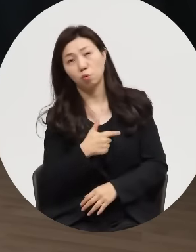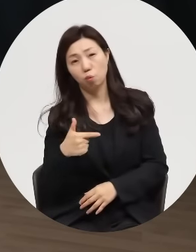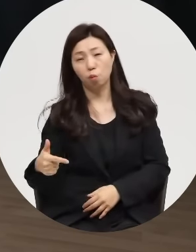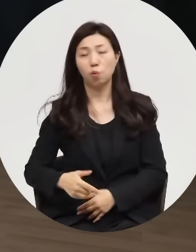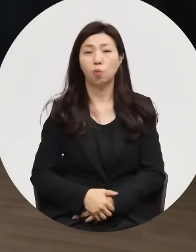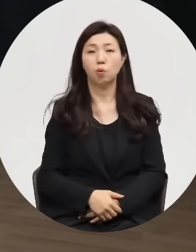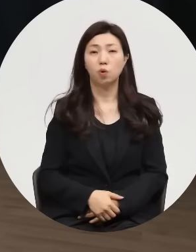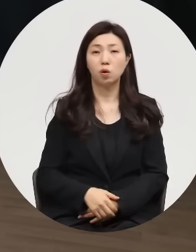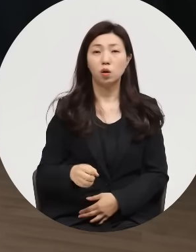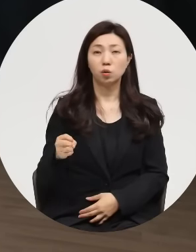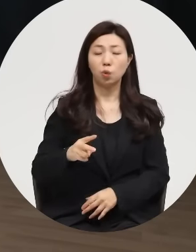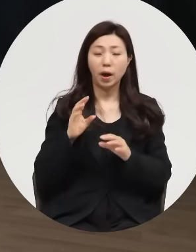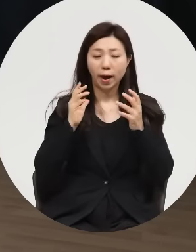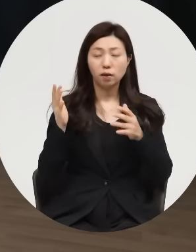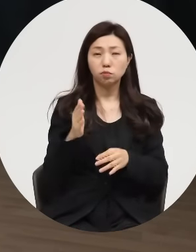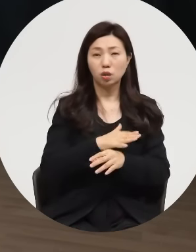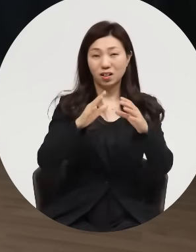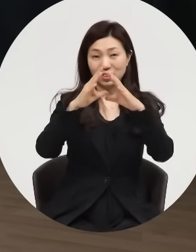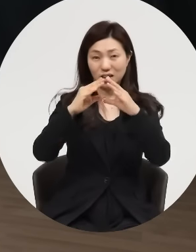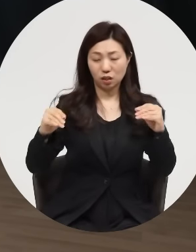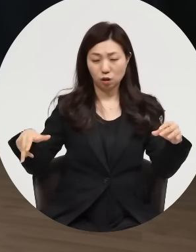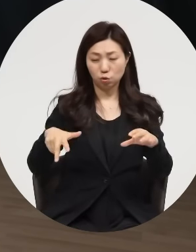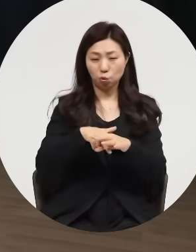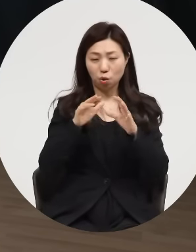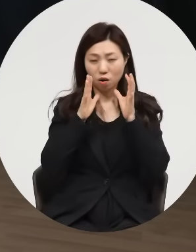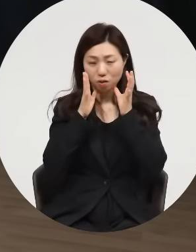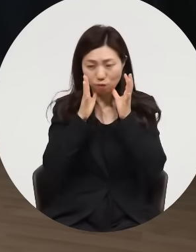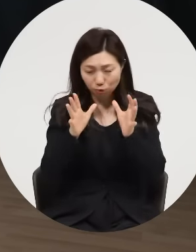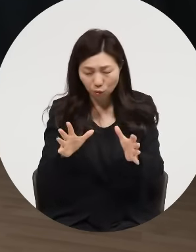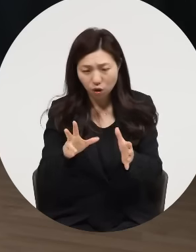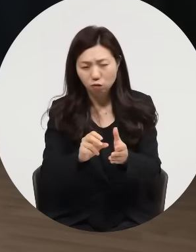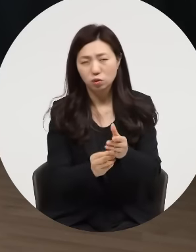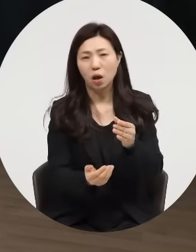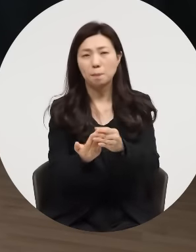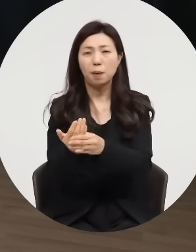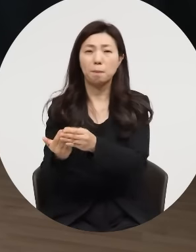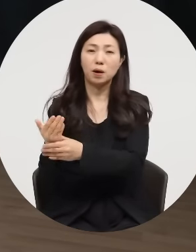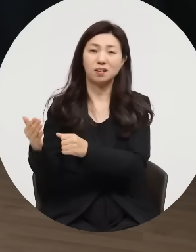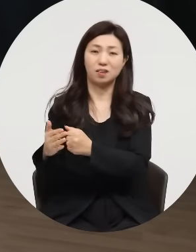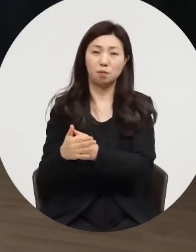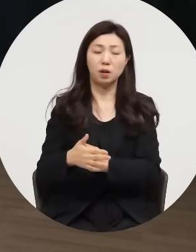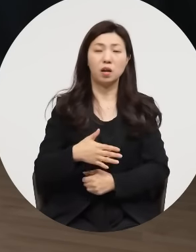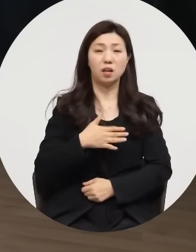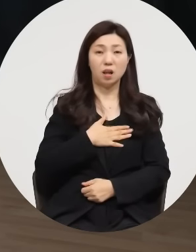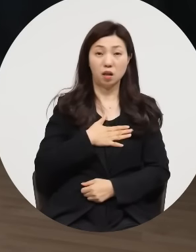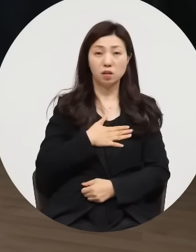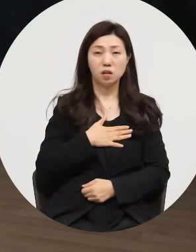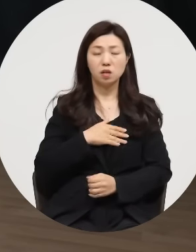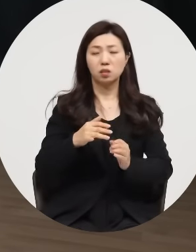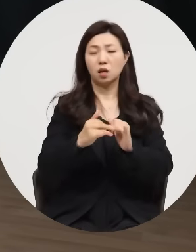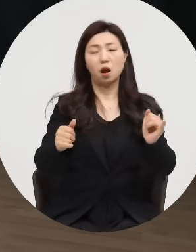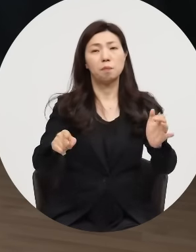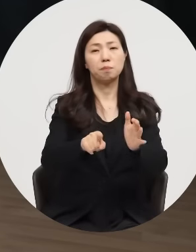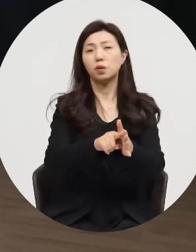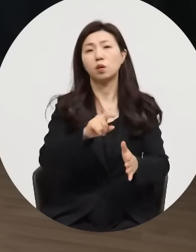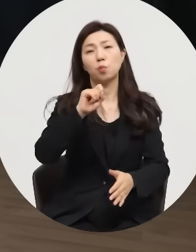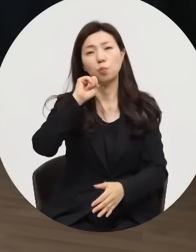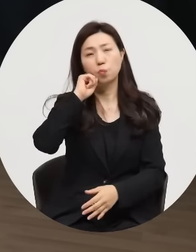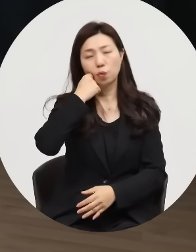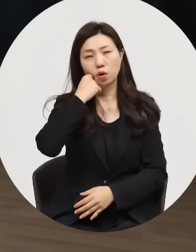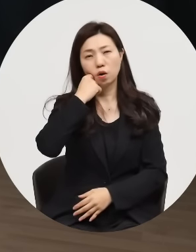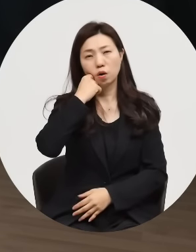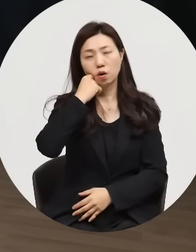크고 어릴 때부터 다단계나 종교 등에 많이 속고 문제가 많았던 터라 사람을 못 믿는 병이 생긴